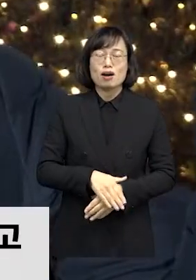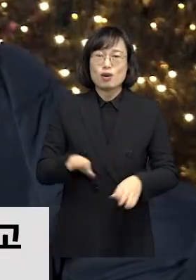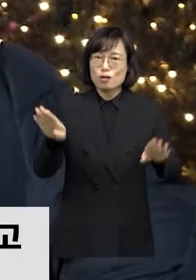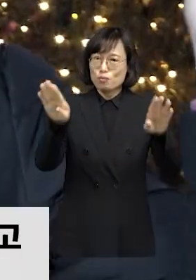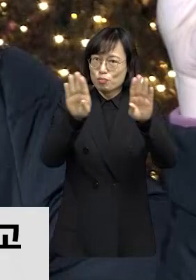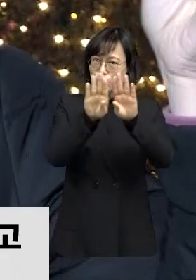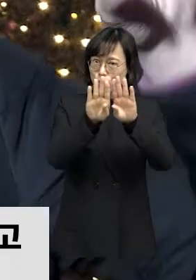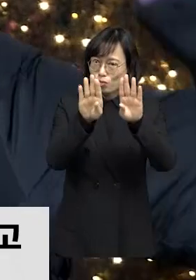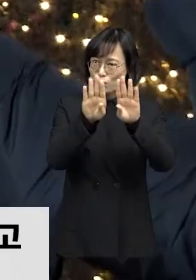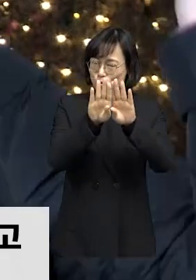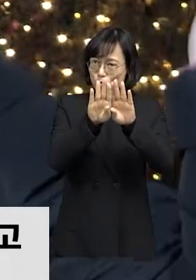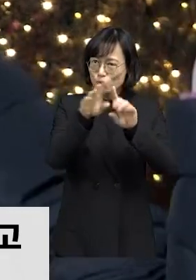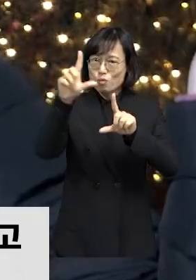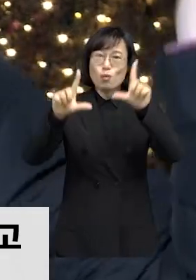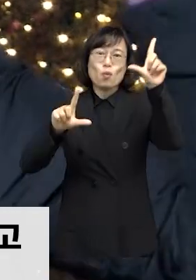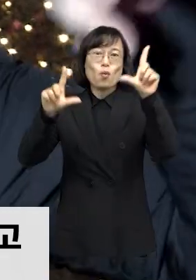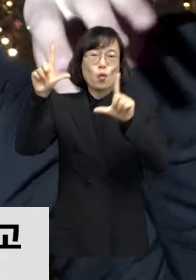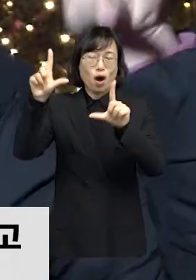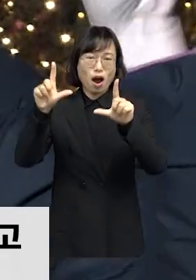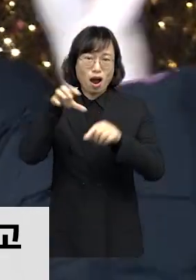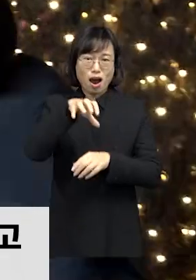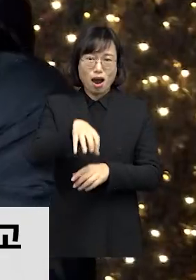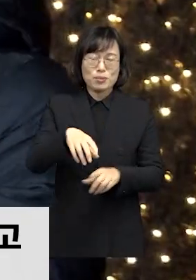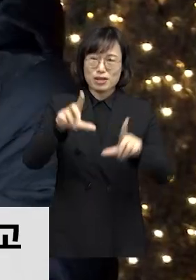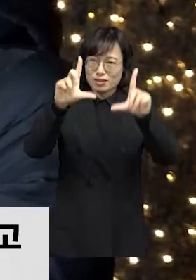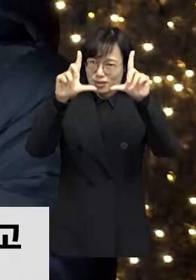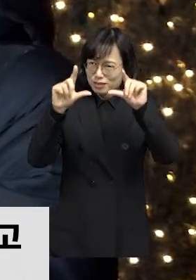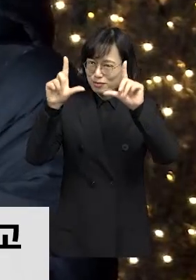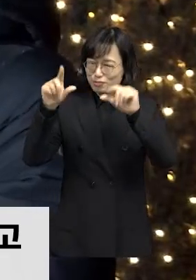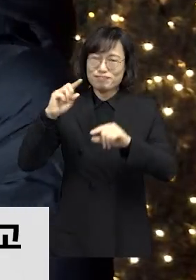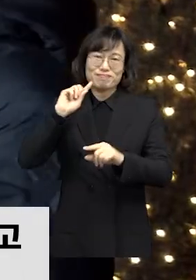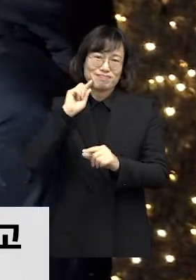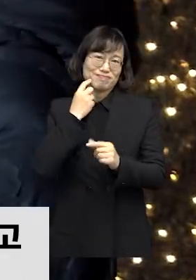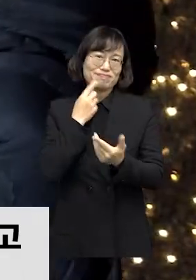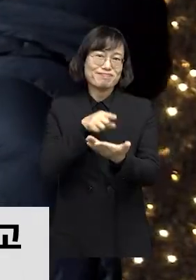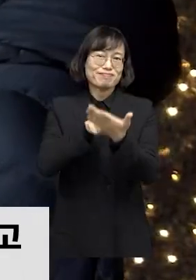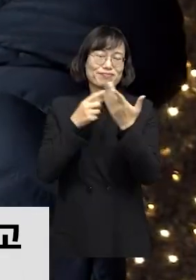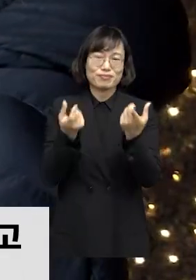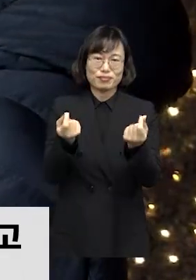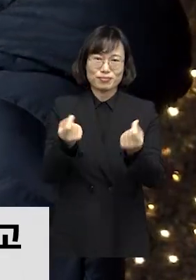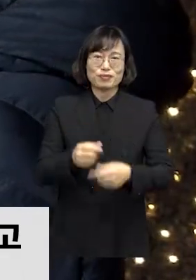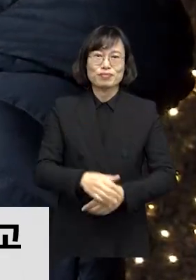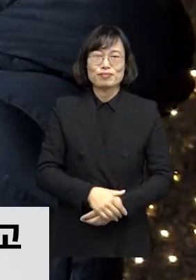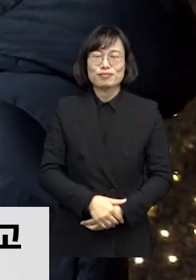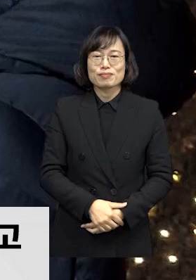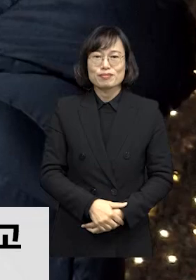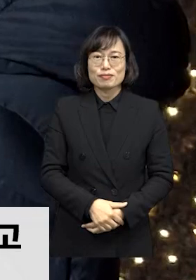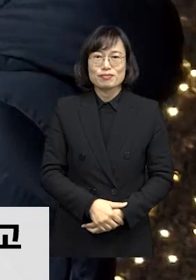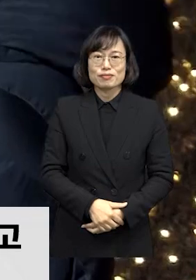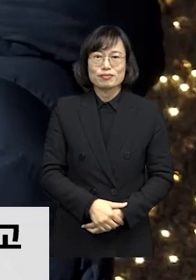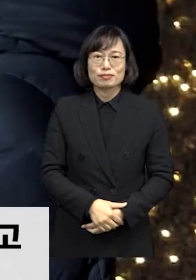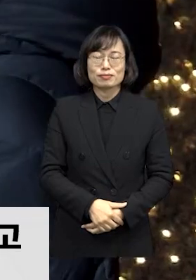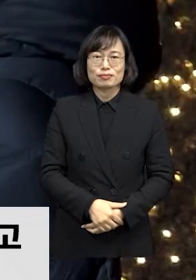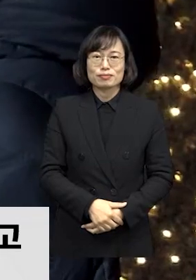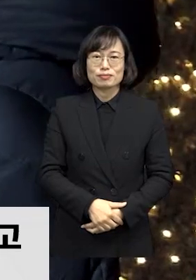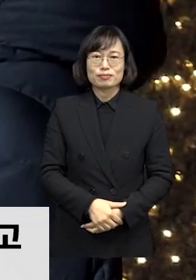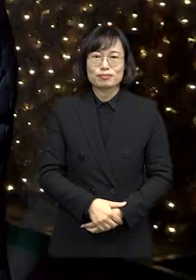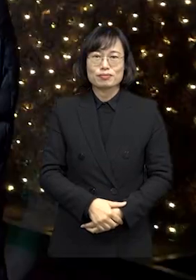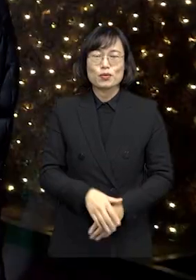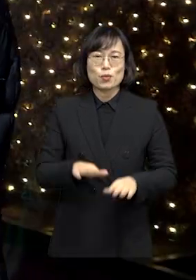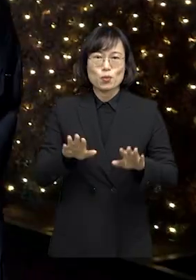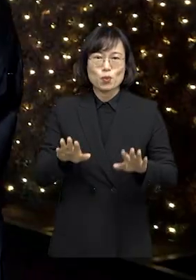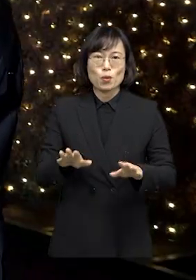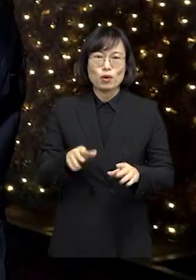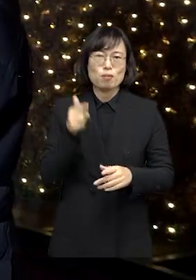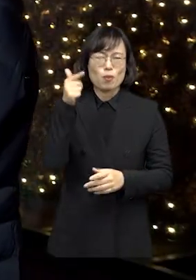앞에 네. 저기 문? 광화문처럼 아~ 이렇게 등해놓은 게 사실 이쁘게 나올 것 같기도 하고 해서요. 괜찮은 것 같아요.